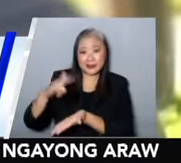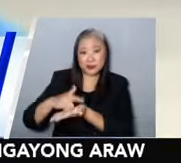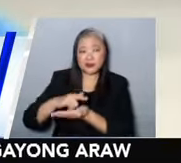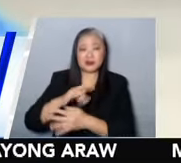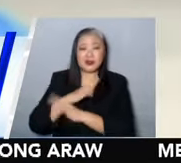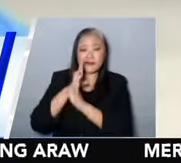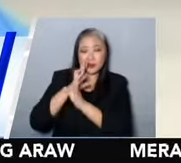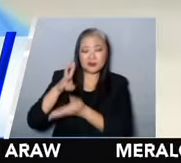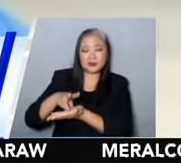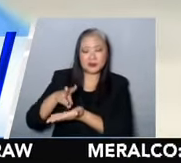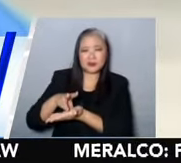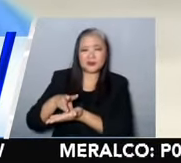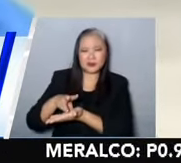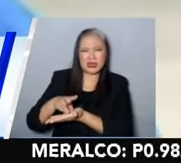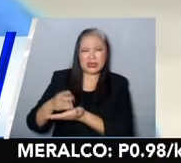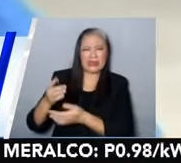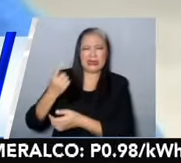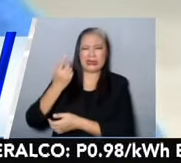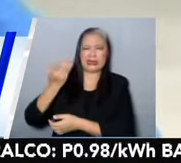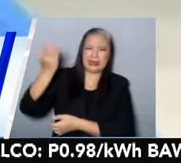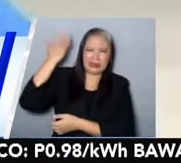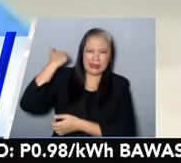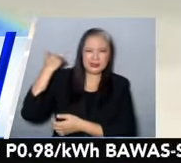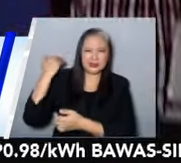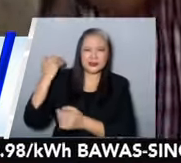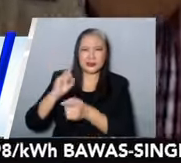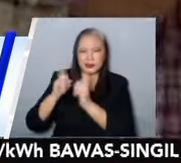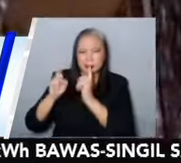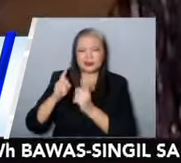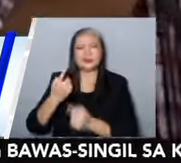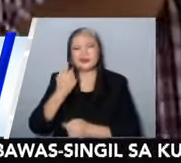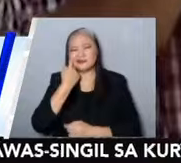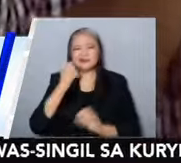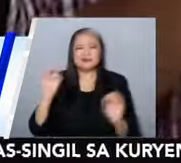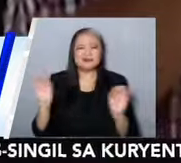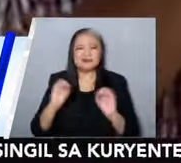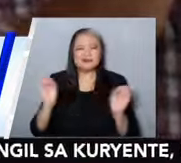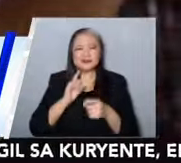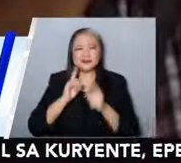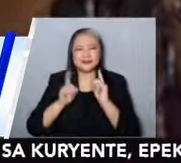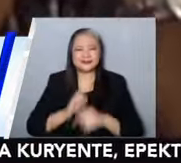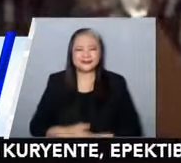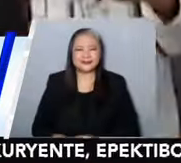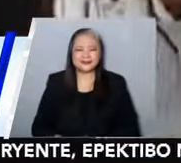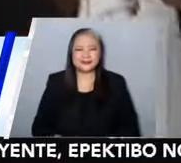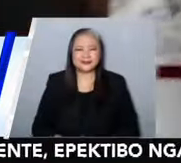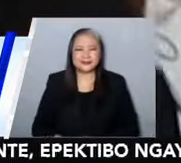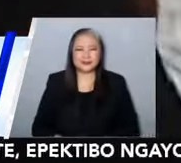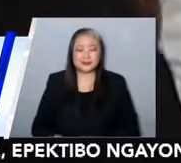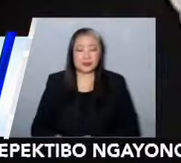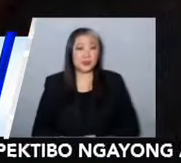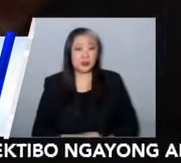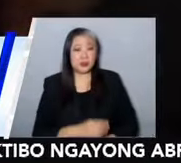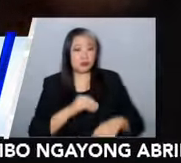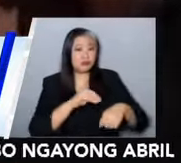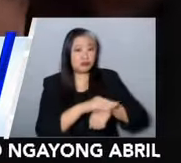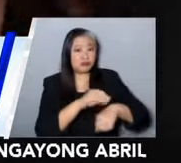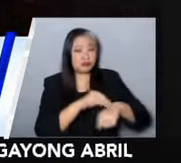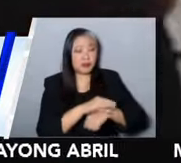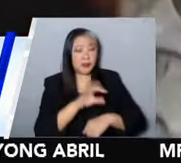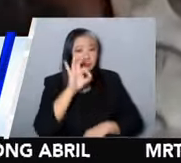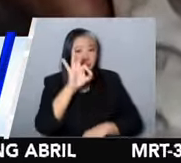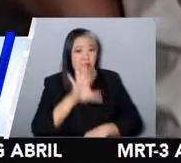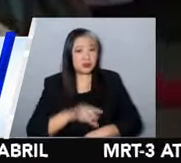last na nakausap, pero lately, wala na talaga. Sen, by so advising Pastor Kibuloy na harapin ang kanyang mga